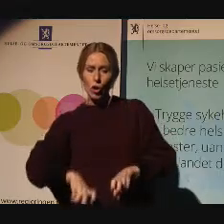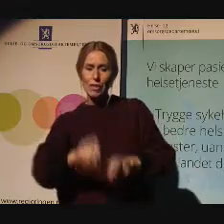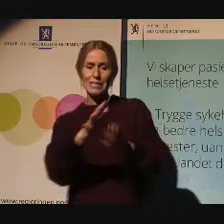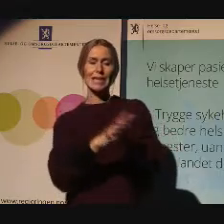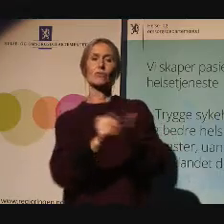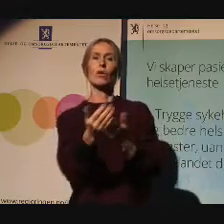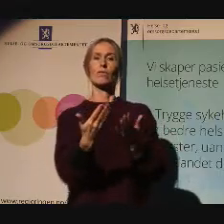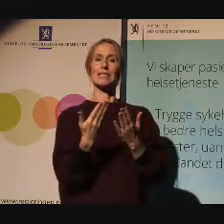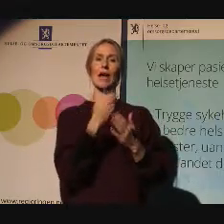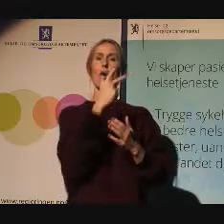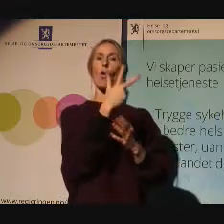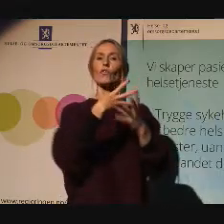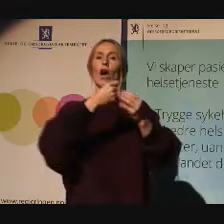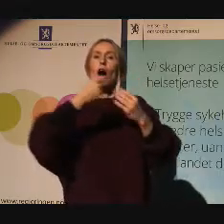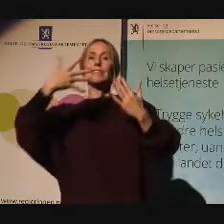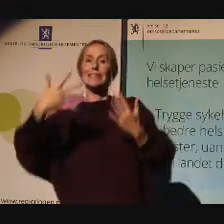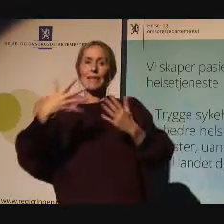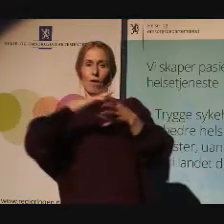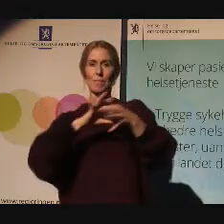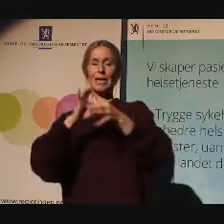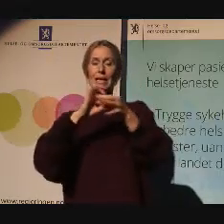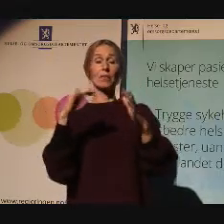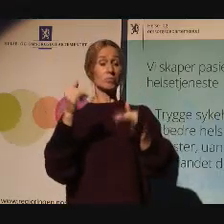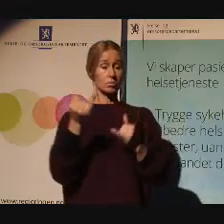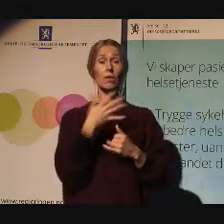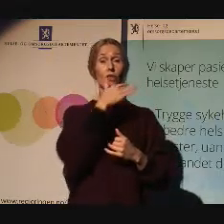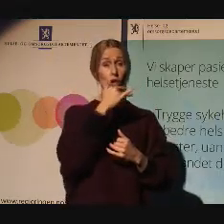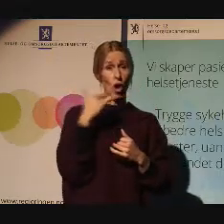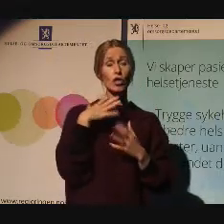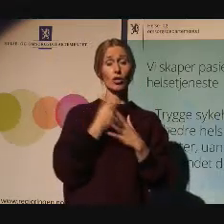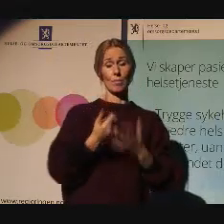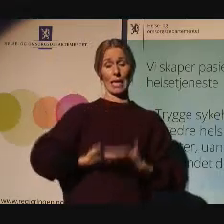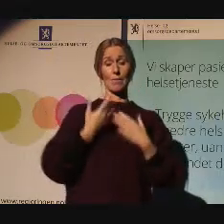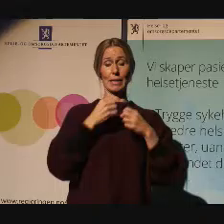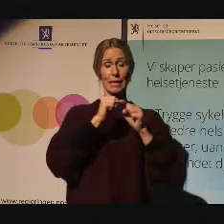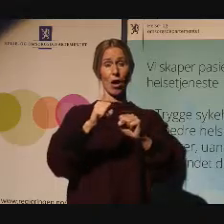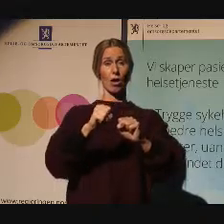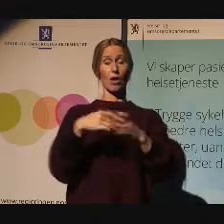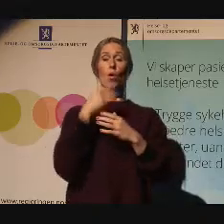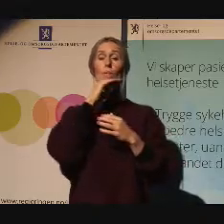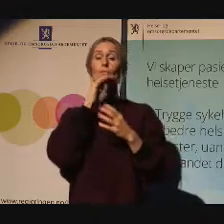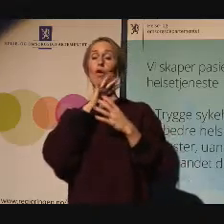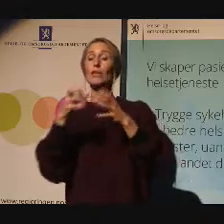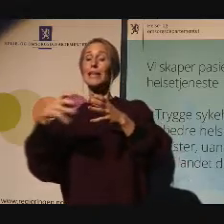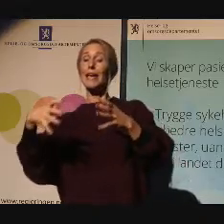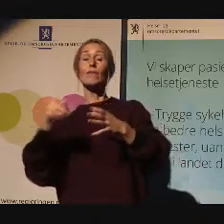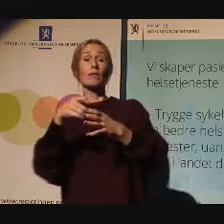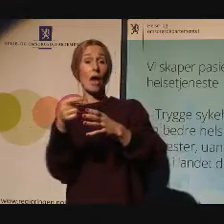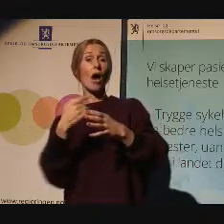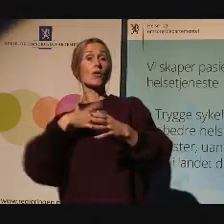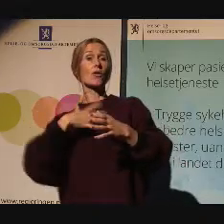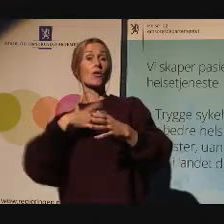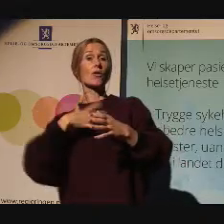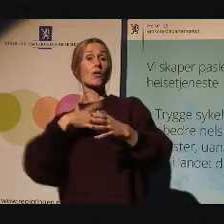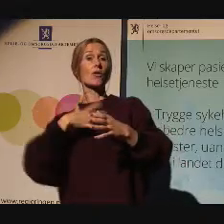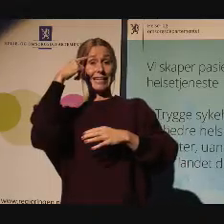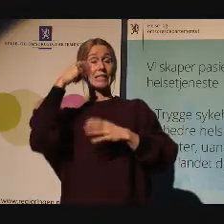10 av familier fornøyd med de hjelpetiltakene de har fått, og at befolkningen har økt tillit til